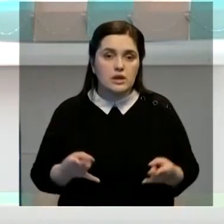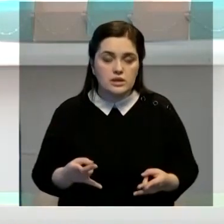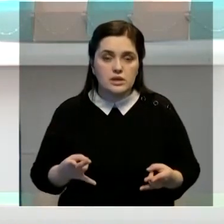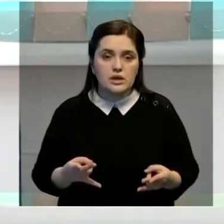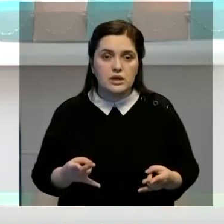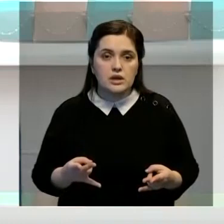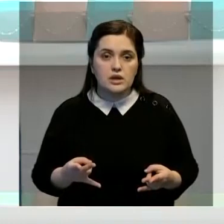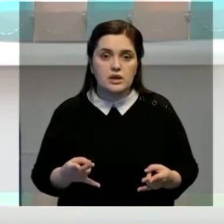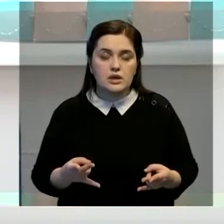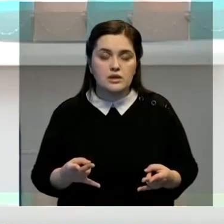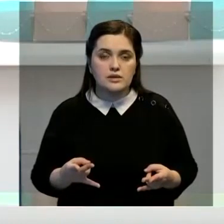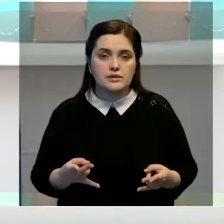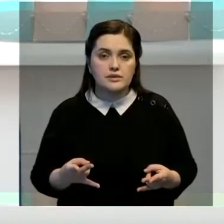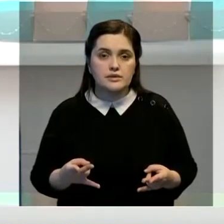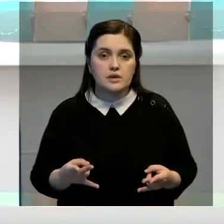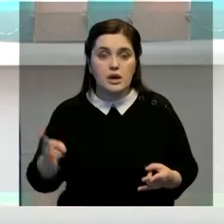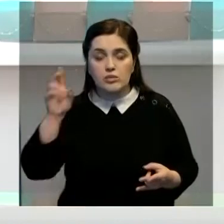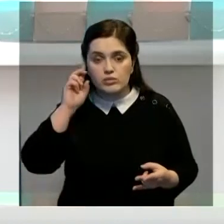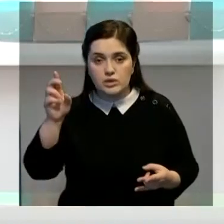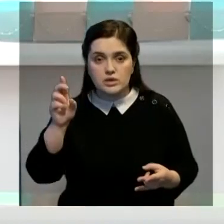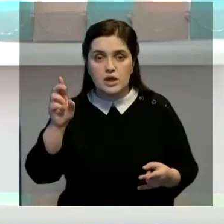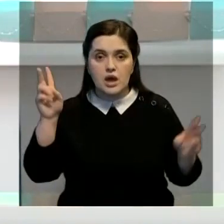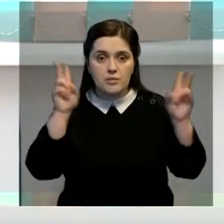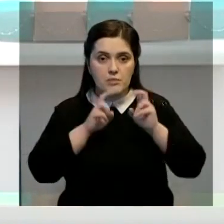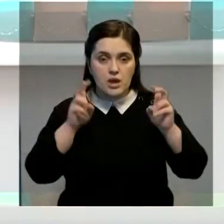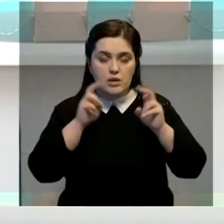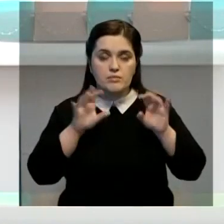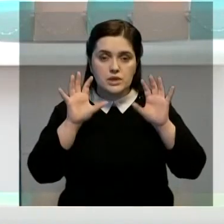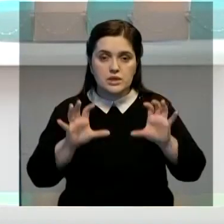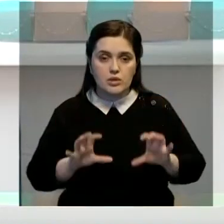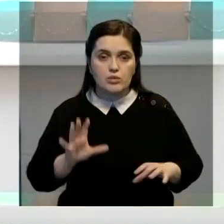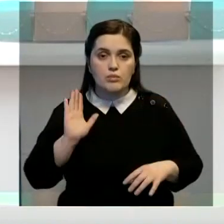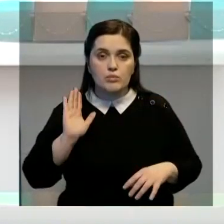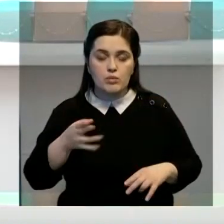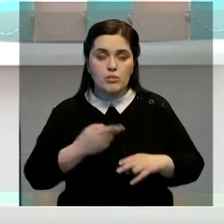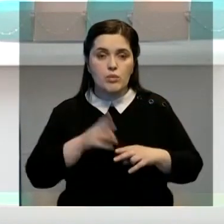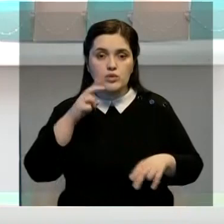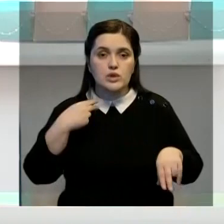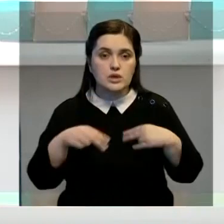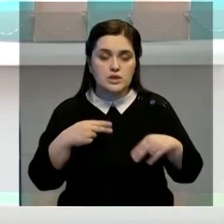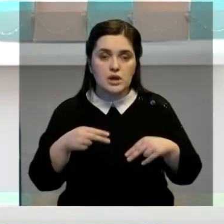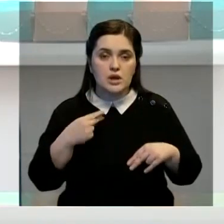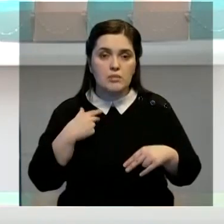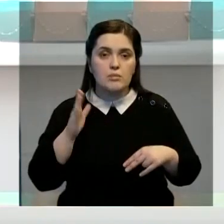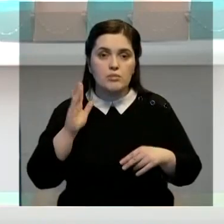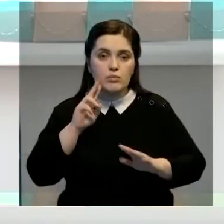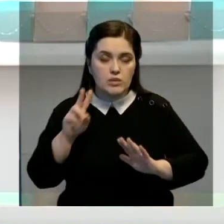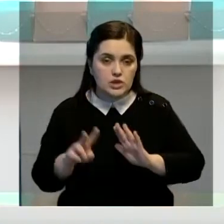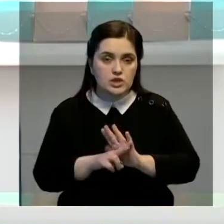В прямой компетенции государственного аудита проверка законности проведенного государственного закупа, мы